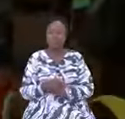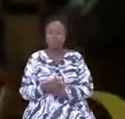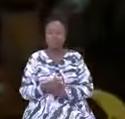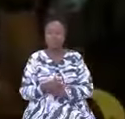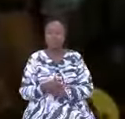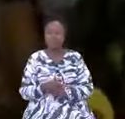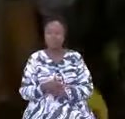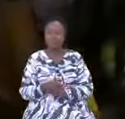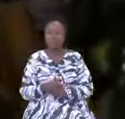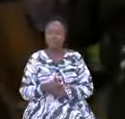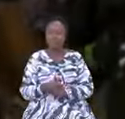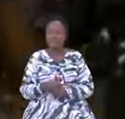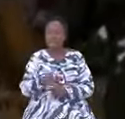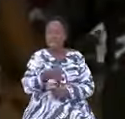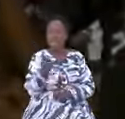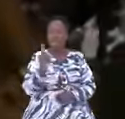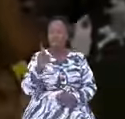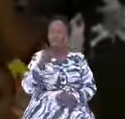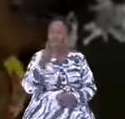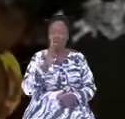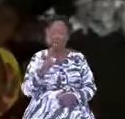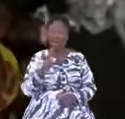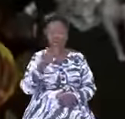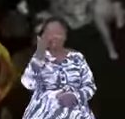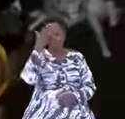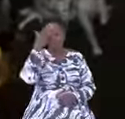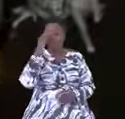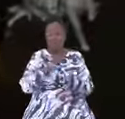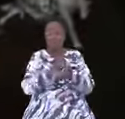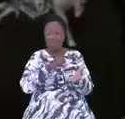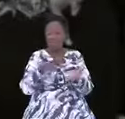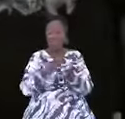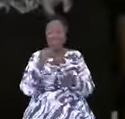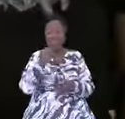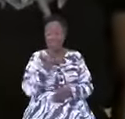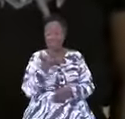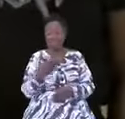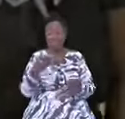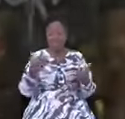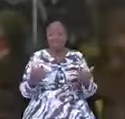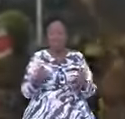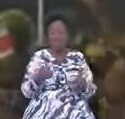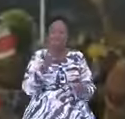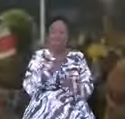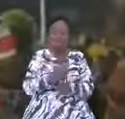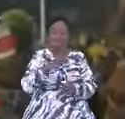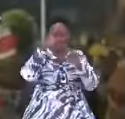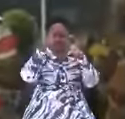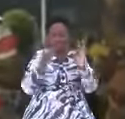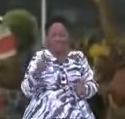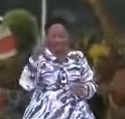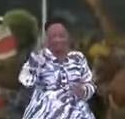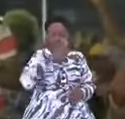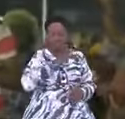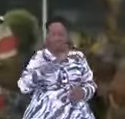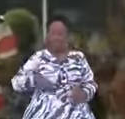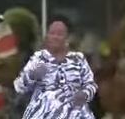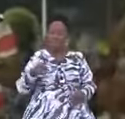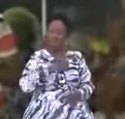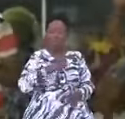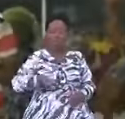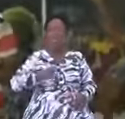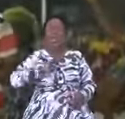derrière partout tu es dit seigneur je suis coupable je sais que je suis un pécheur je ne peux pas faire semblant